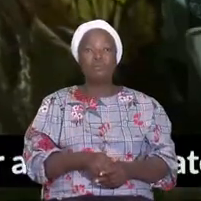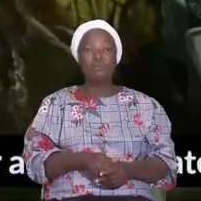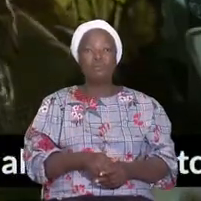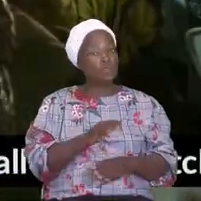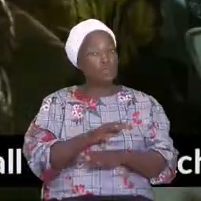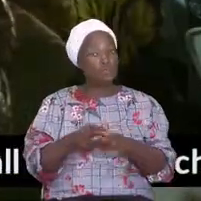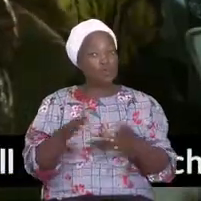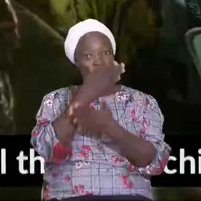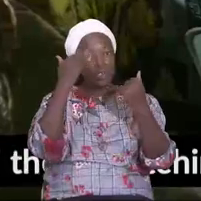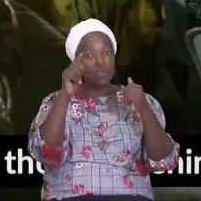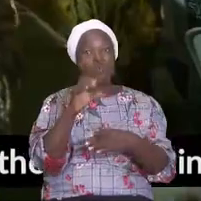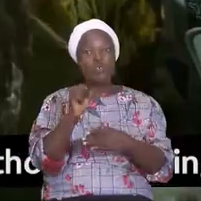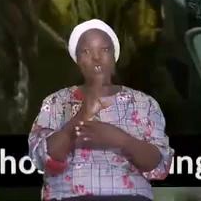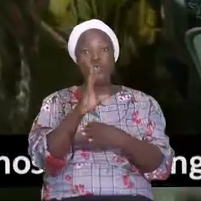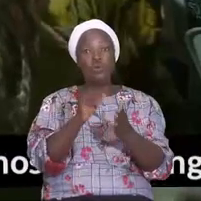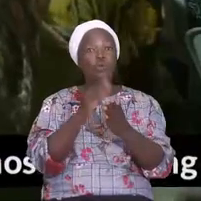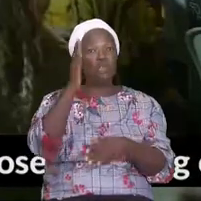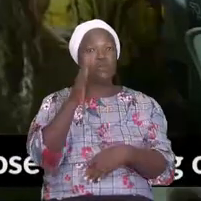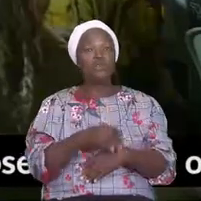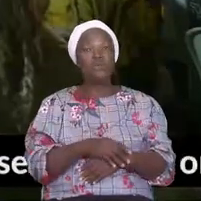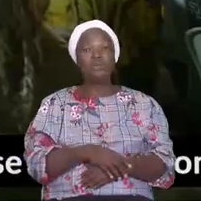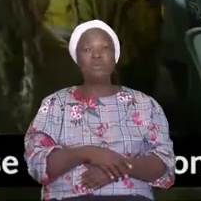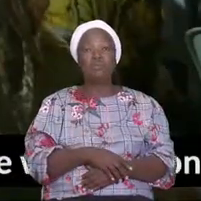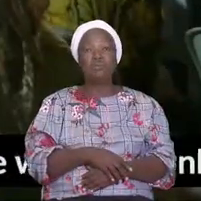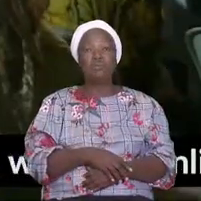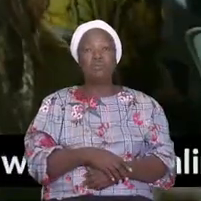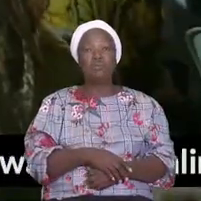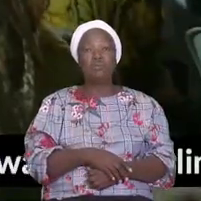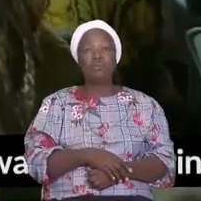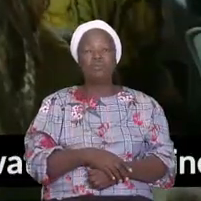Et toi aussi, tu auras ton témoignage.